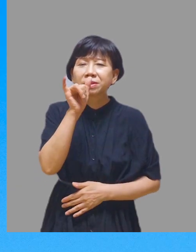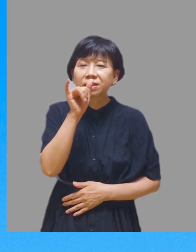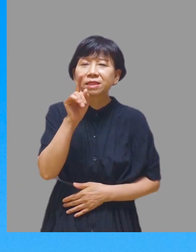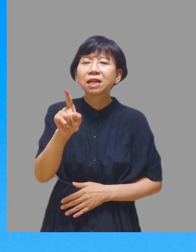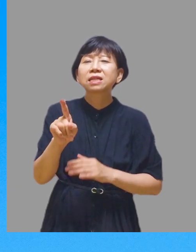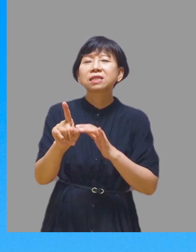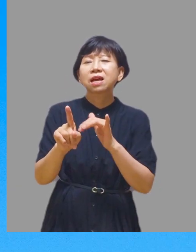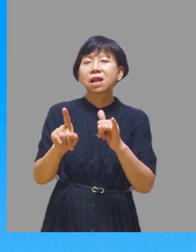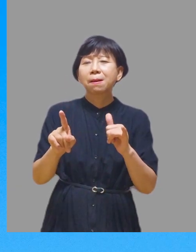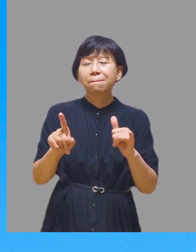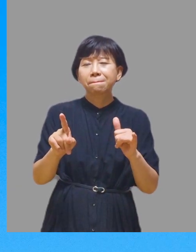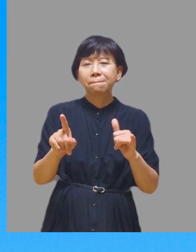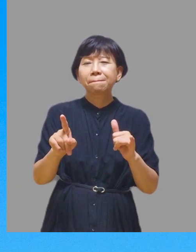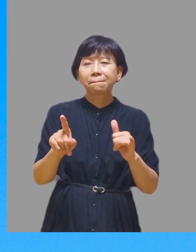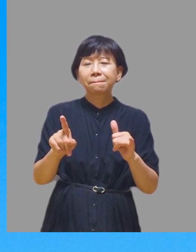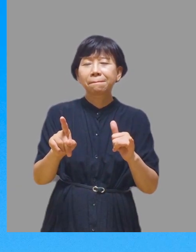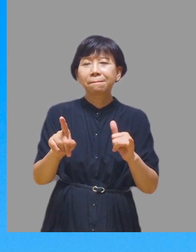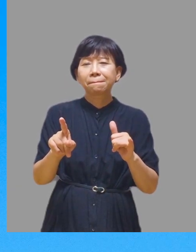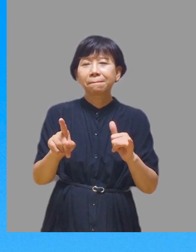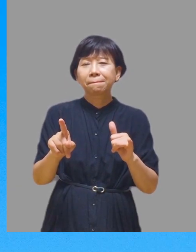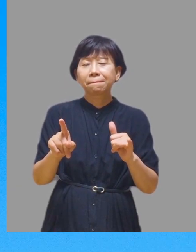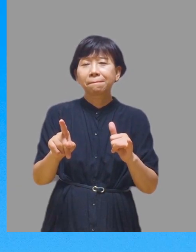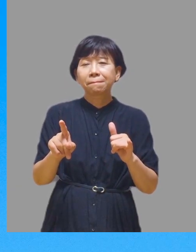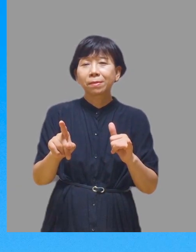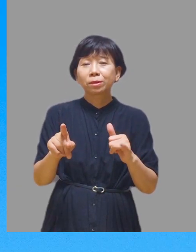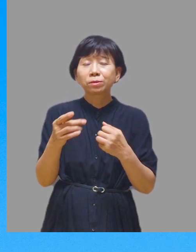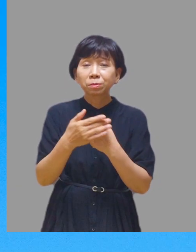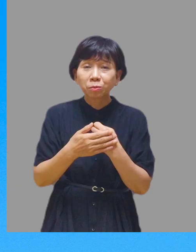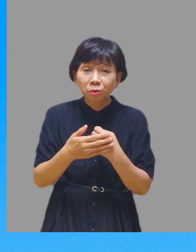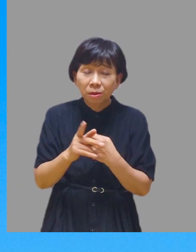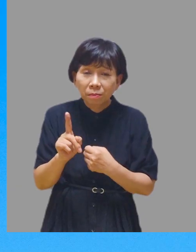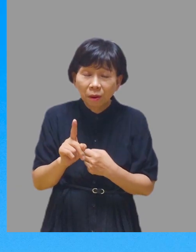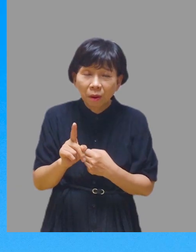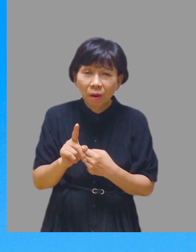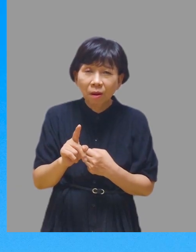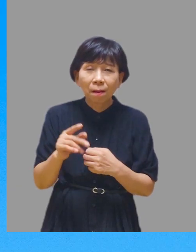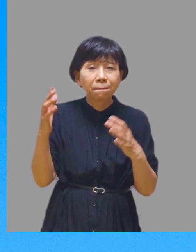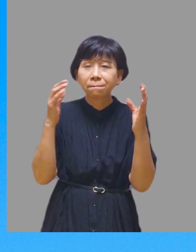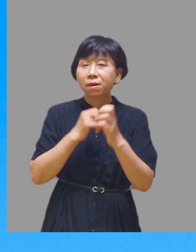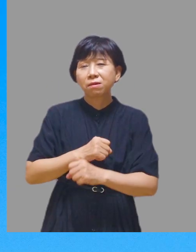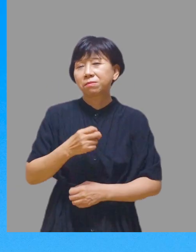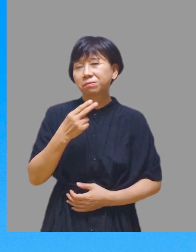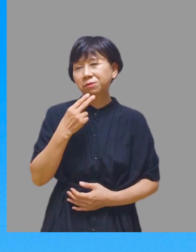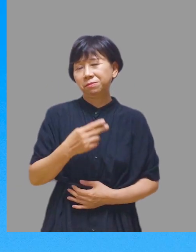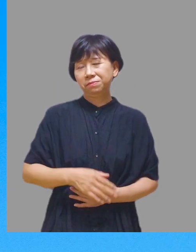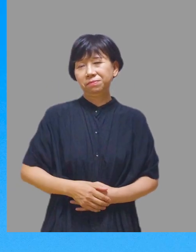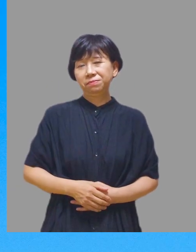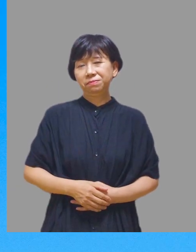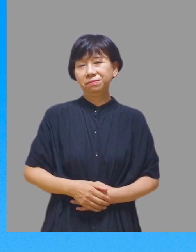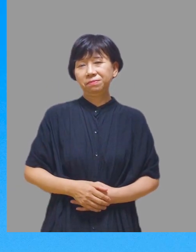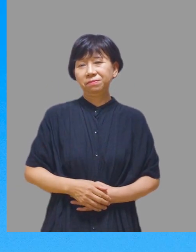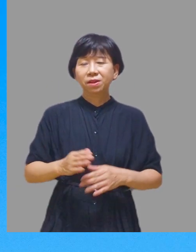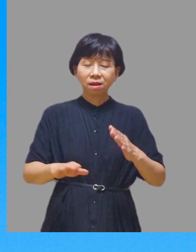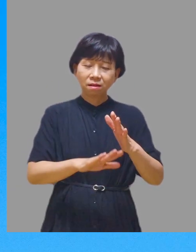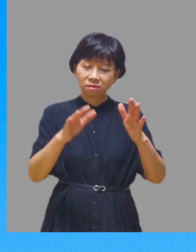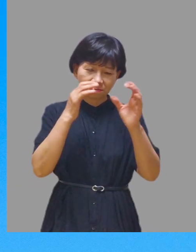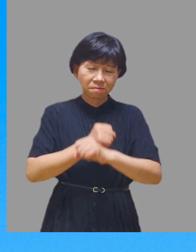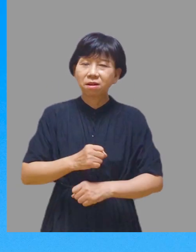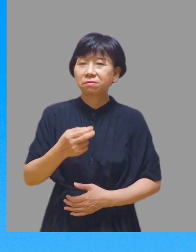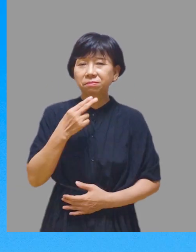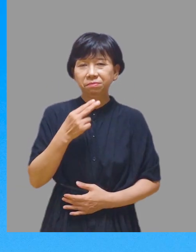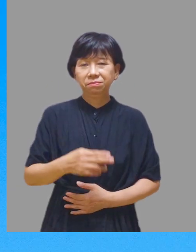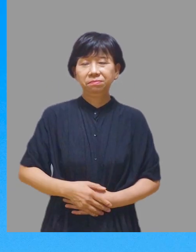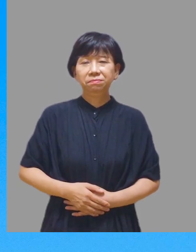사람이 있는 거예요. 그러면 이 나라는 망하지 않습니다. 한국교회는 망하지 않습니다. 우리의 가정은 망하지 않는